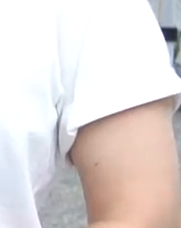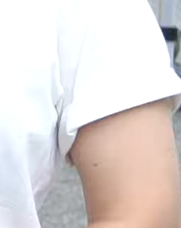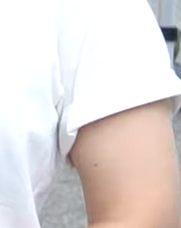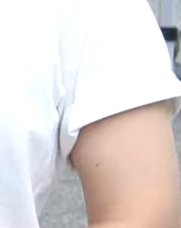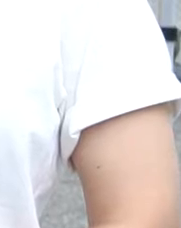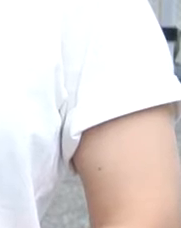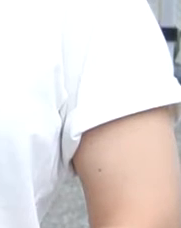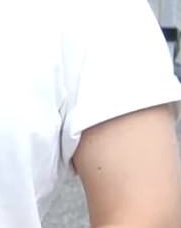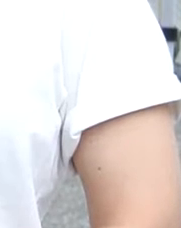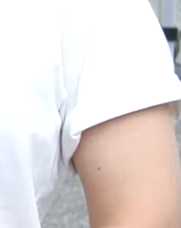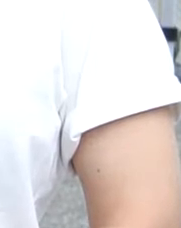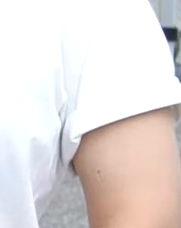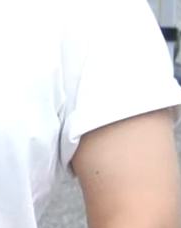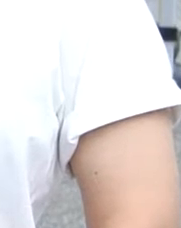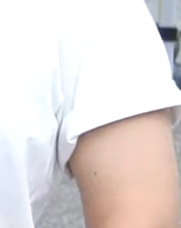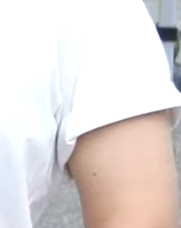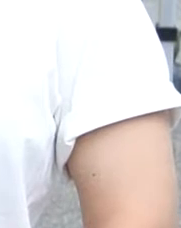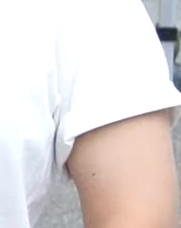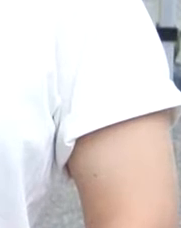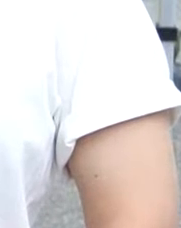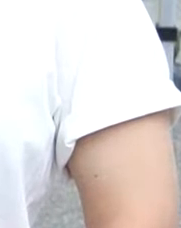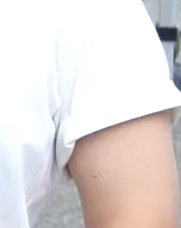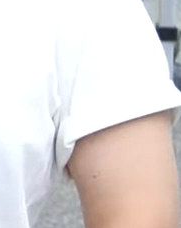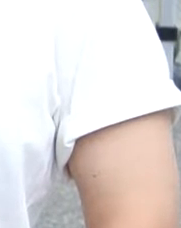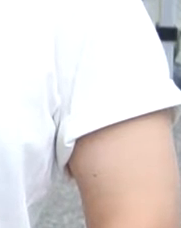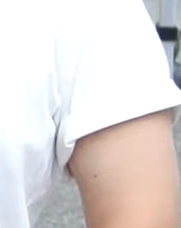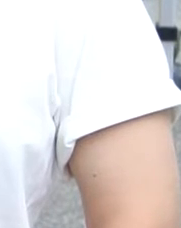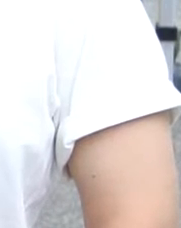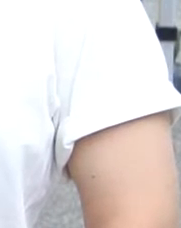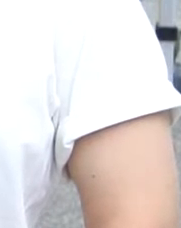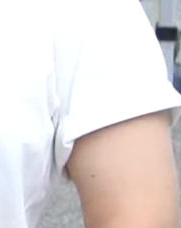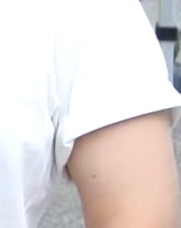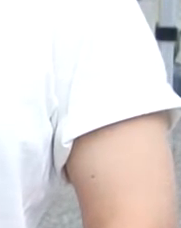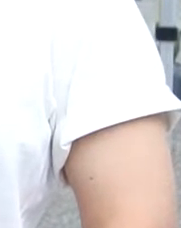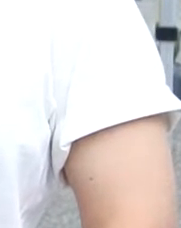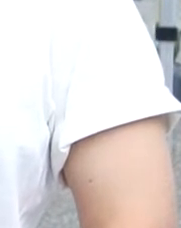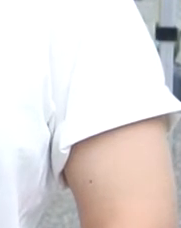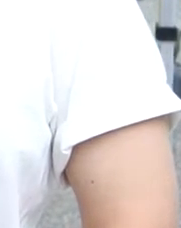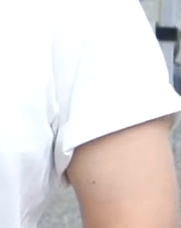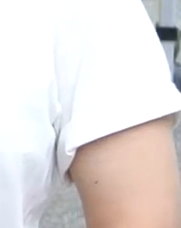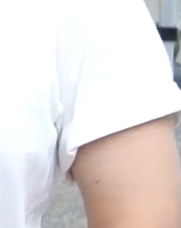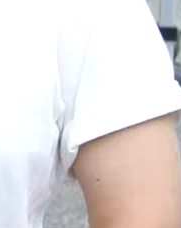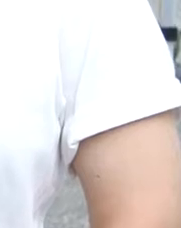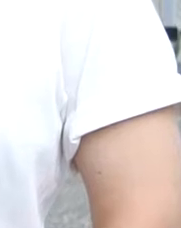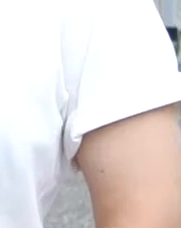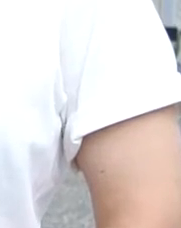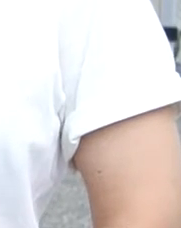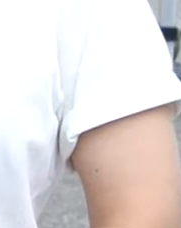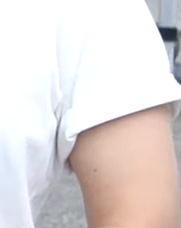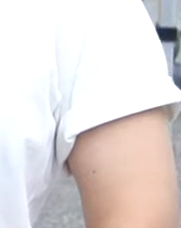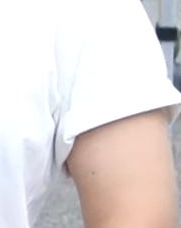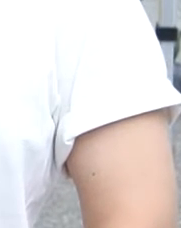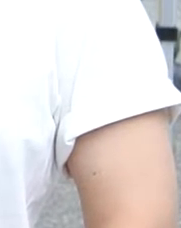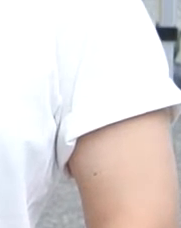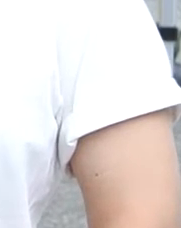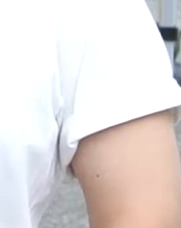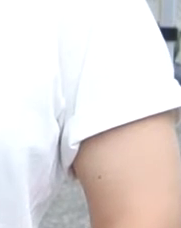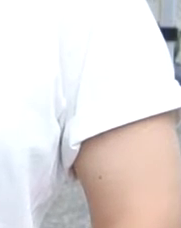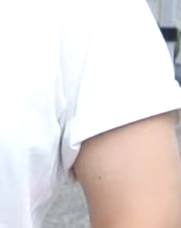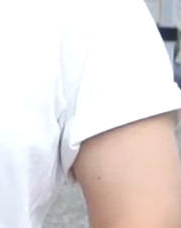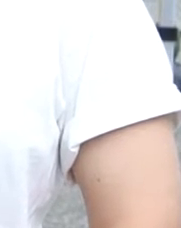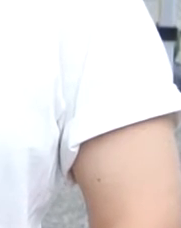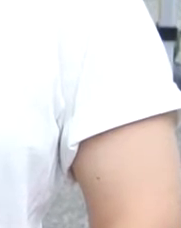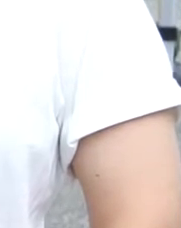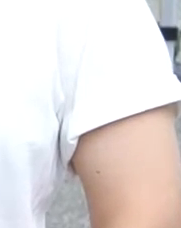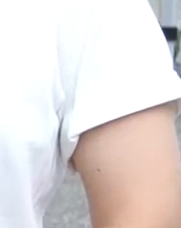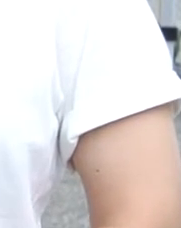강서구 보건소 주차장에 컨테이너형 워킹스루 선별진료소가 문을 열었습니다. 이 선별진료소는